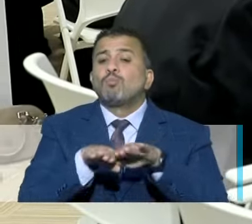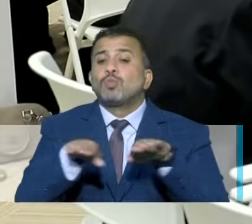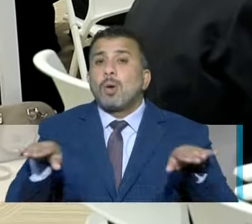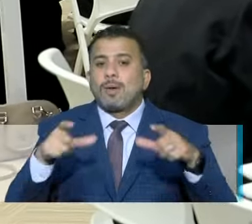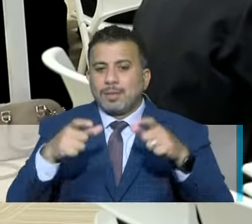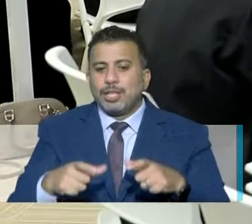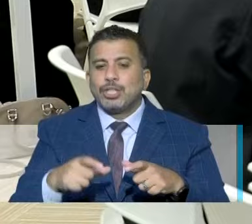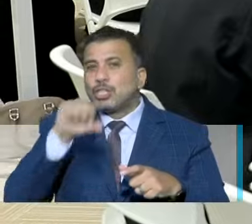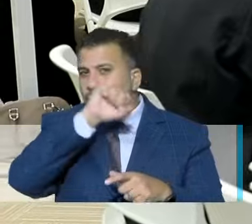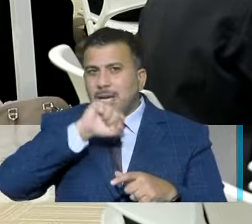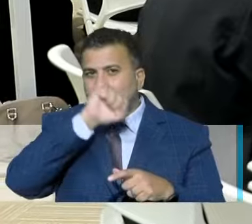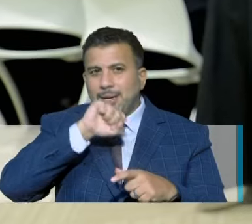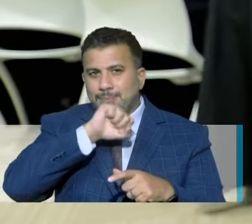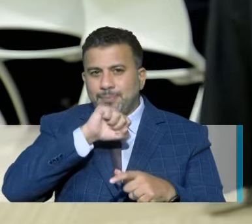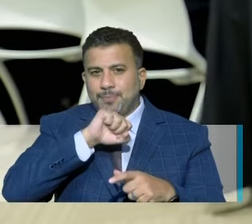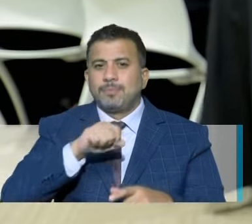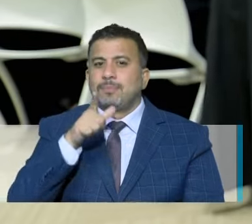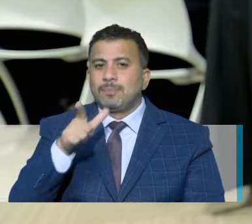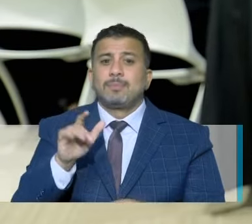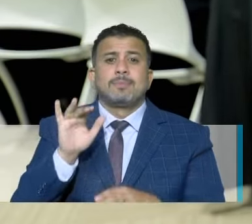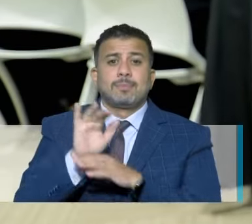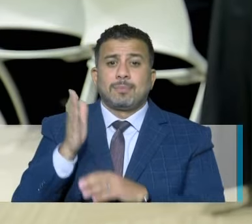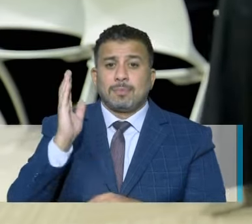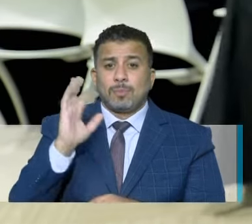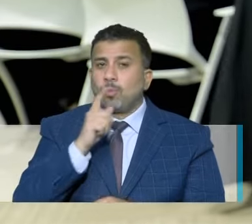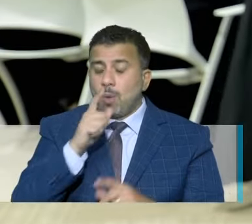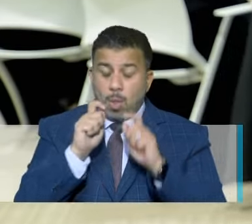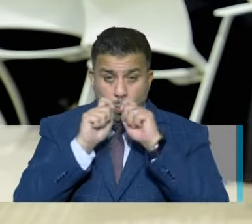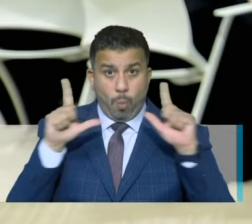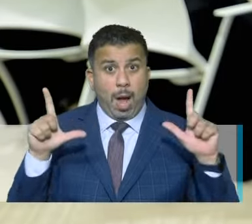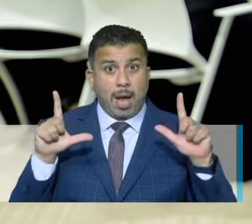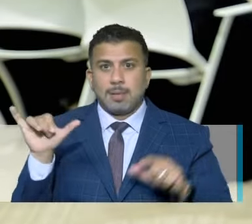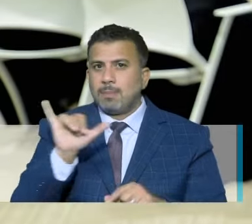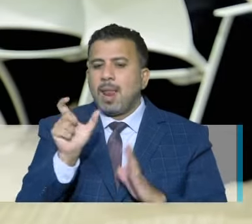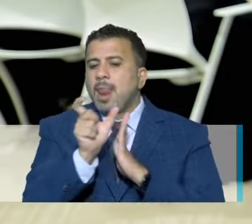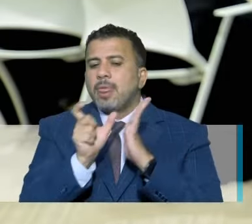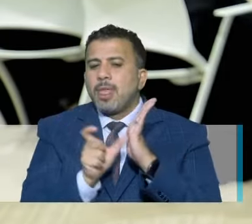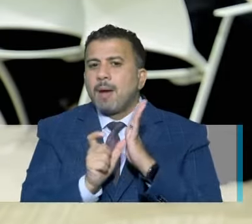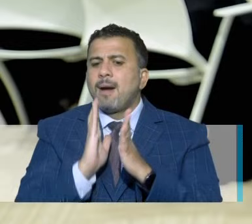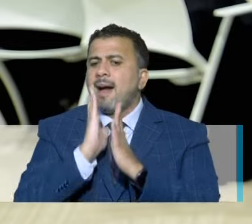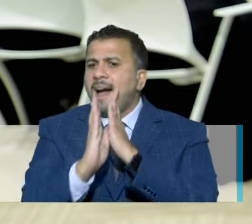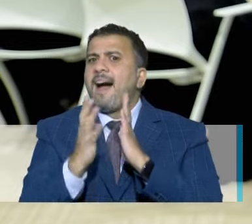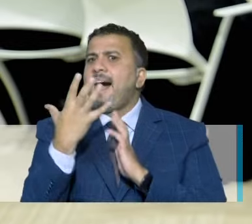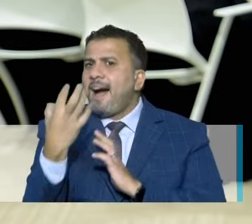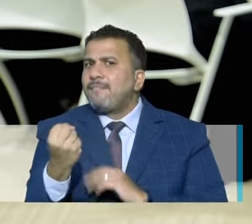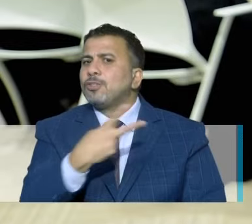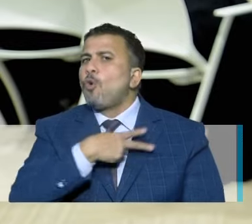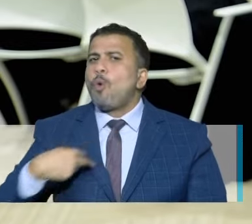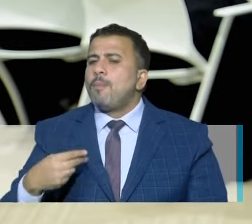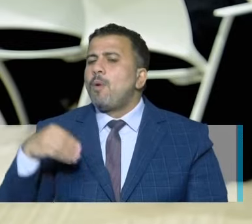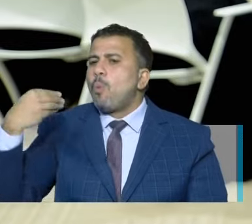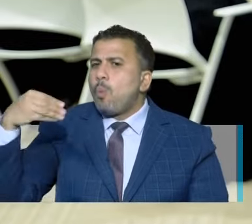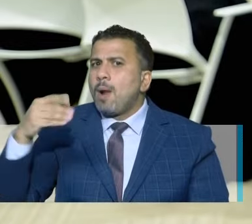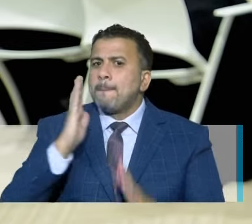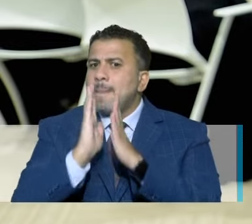الإمارة. هذه الورشة تهدف إلى تعزيز الوعي بأهمية نظام التوثيق في الجهات الحكومية